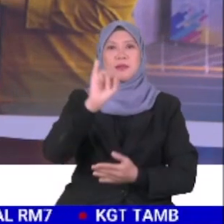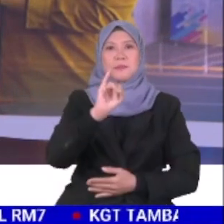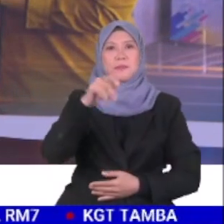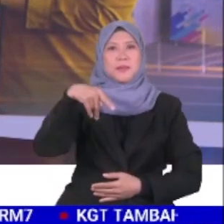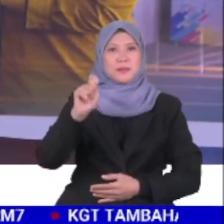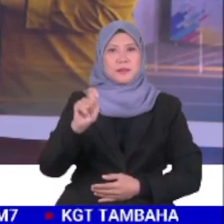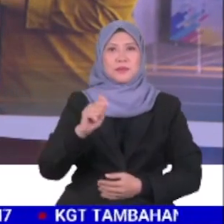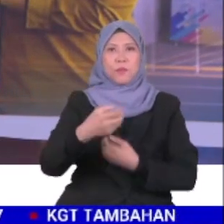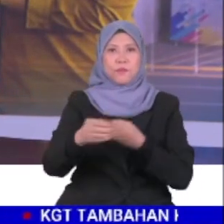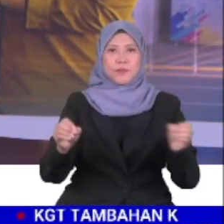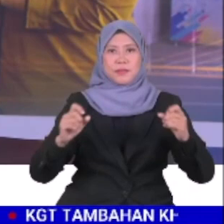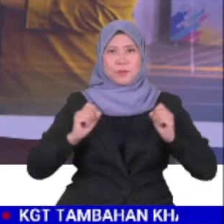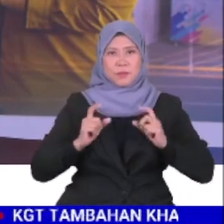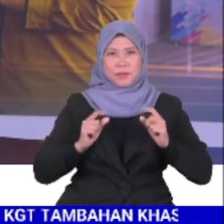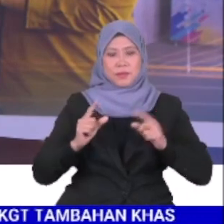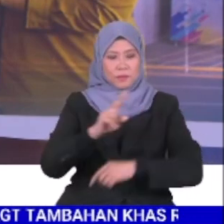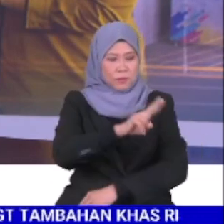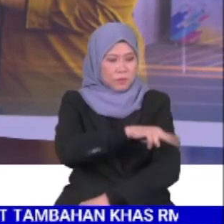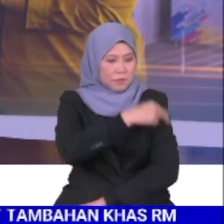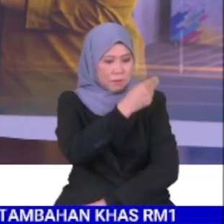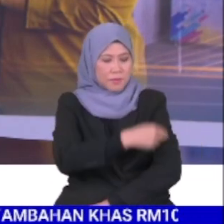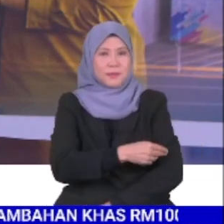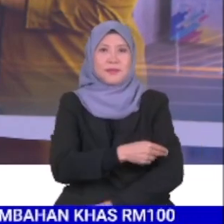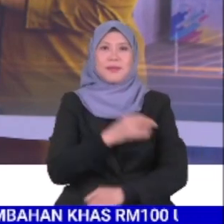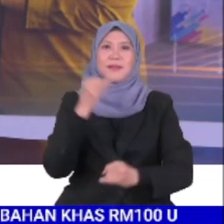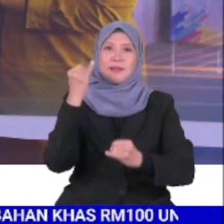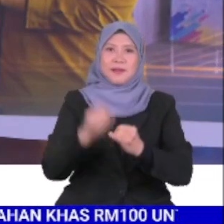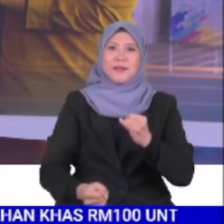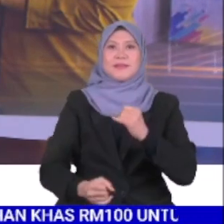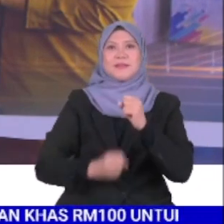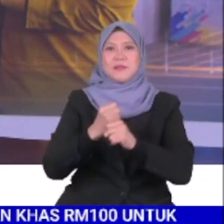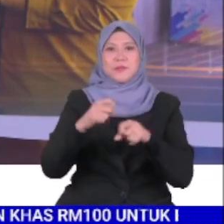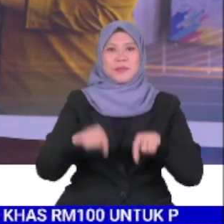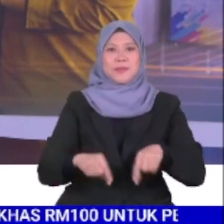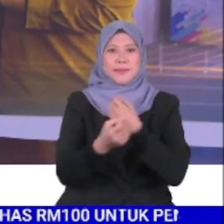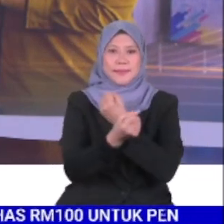tinggi, pejabat swasta dan hospital selewatnya akhir tahun ini.